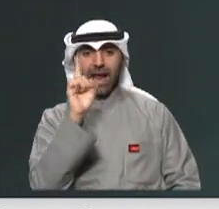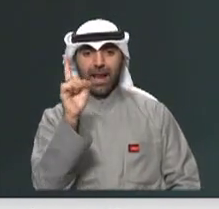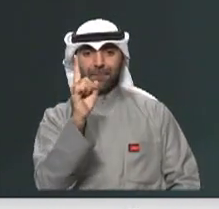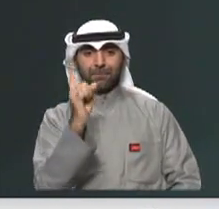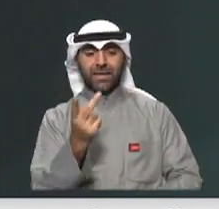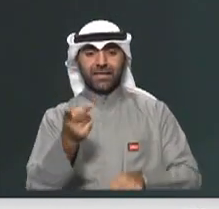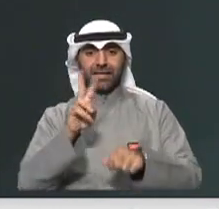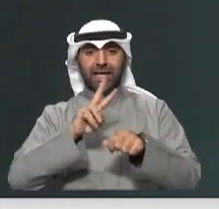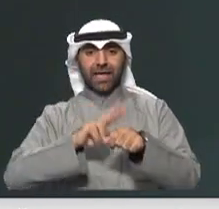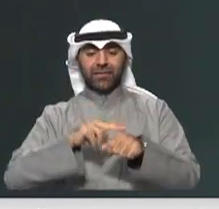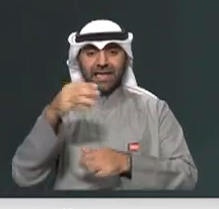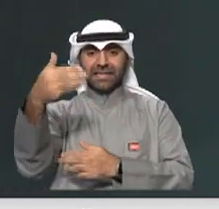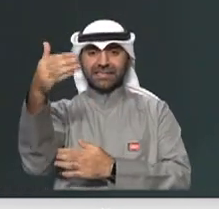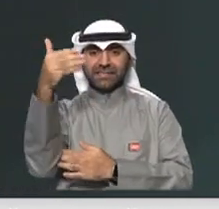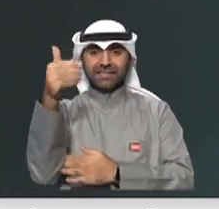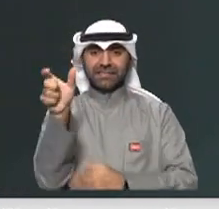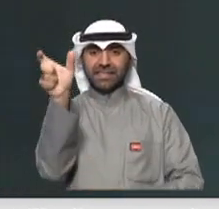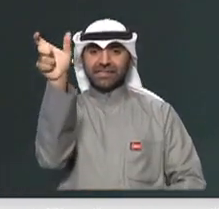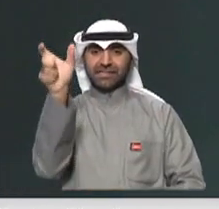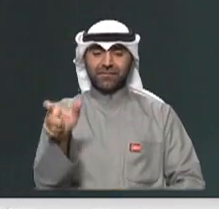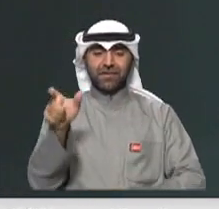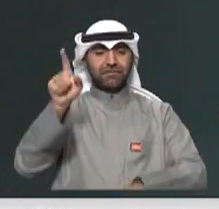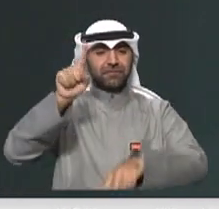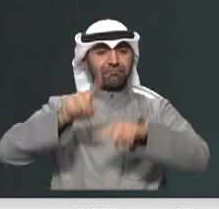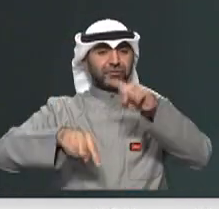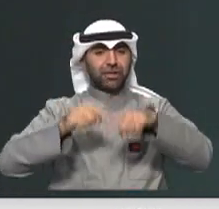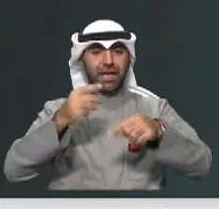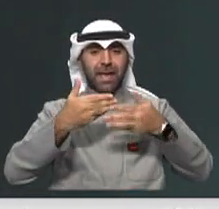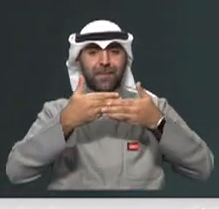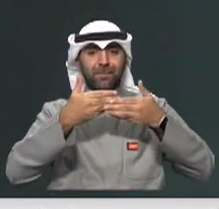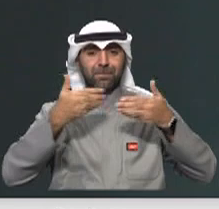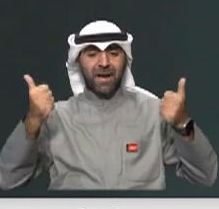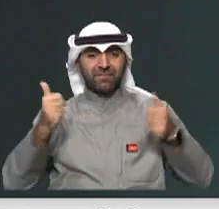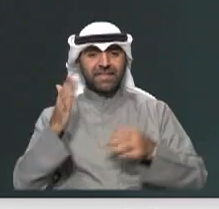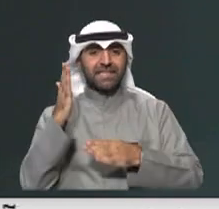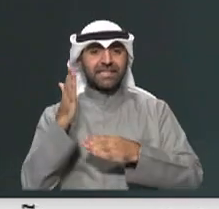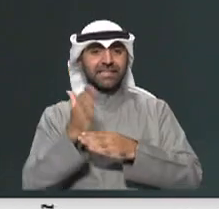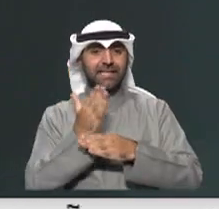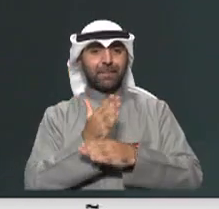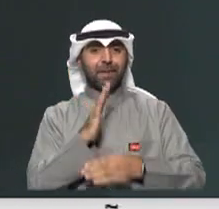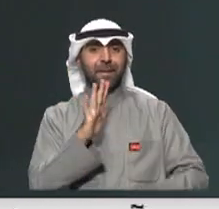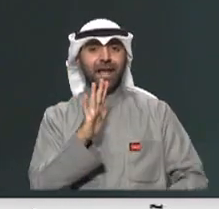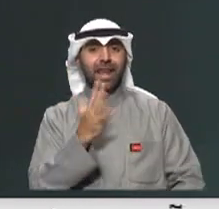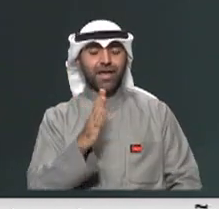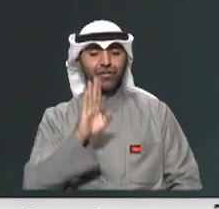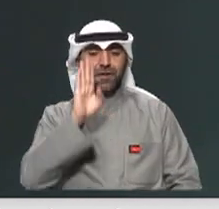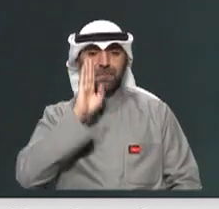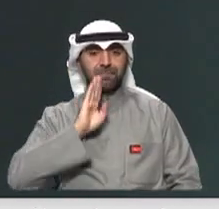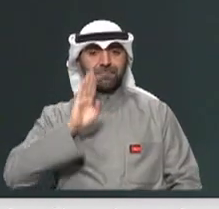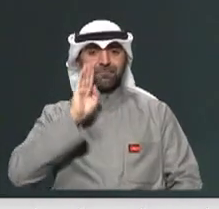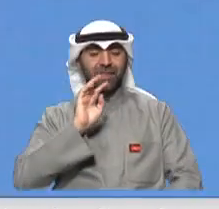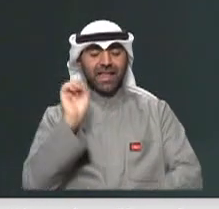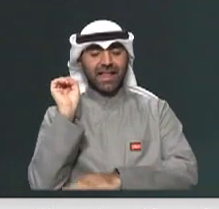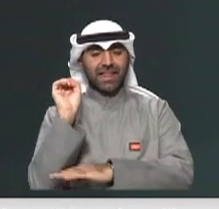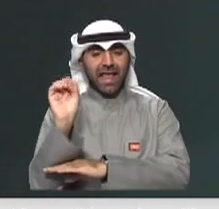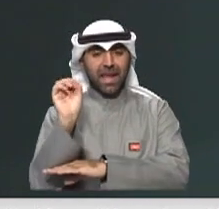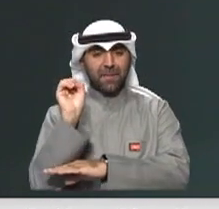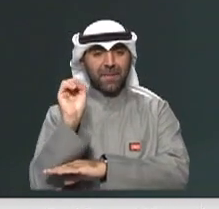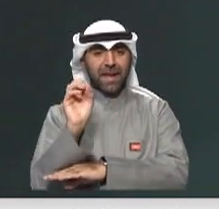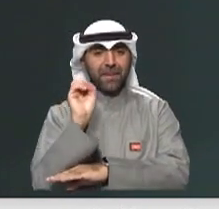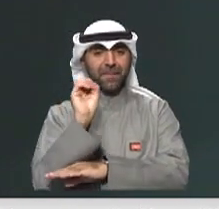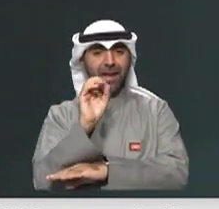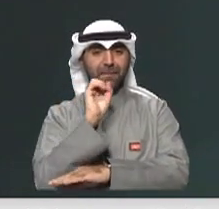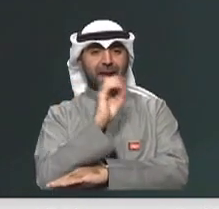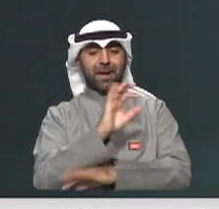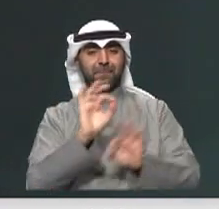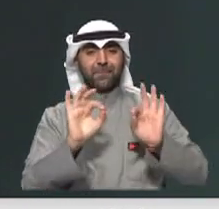هذا العام في بيانالي الفنون الإسلامية بجدة في المملكة العربية السعودية الشقيقة تحت عنوان البيت